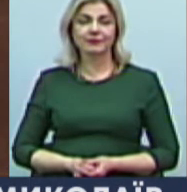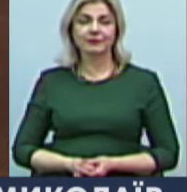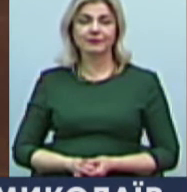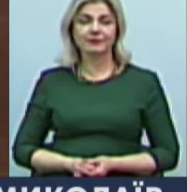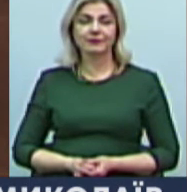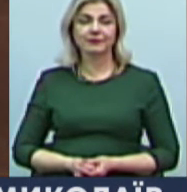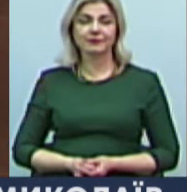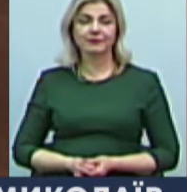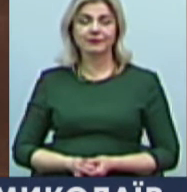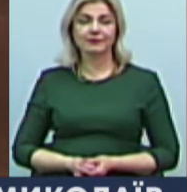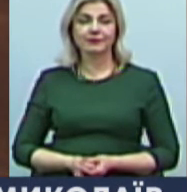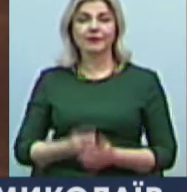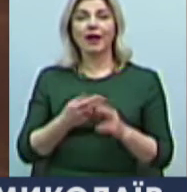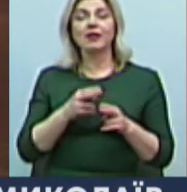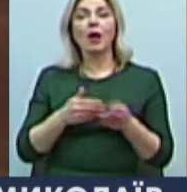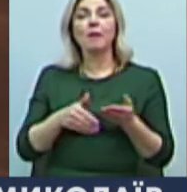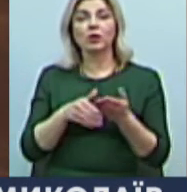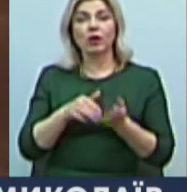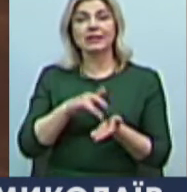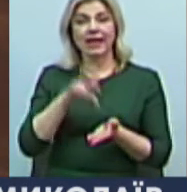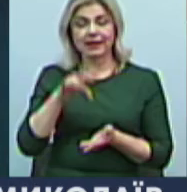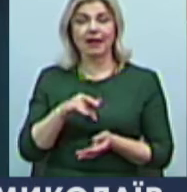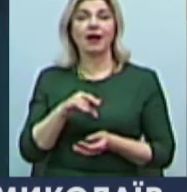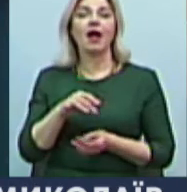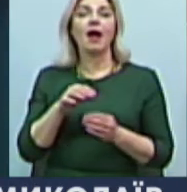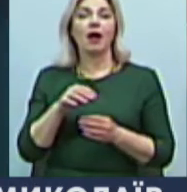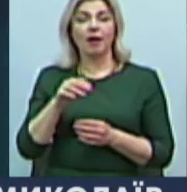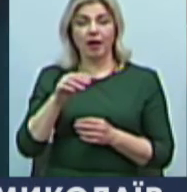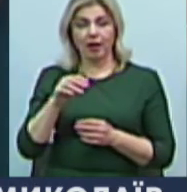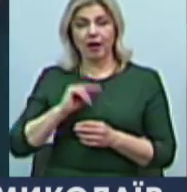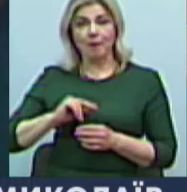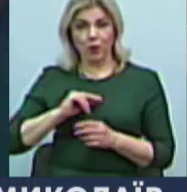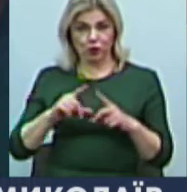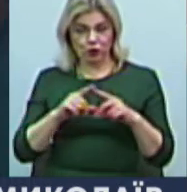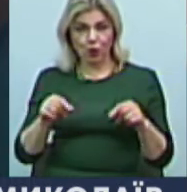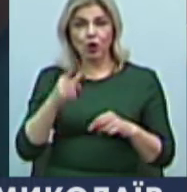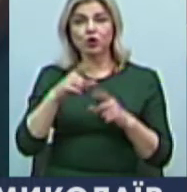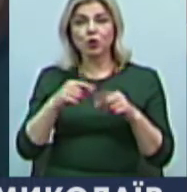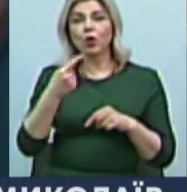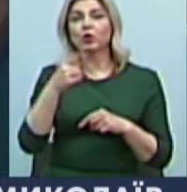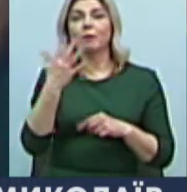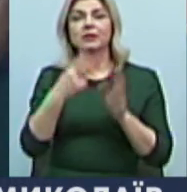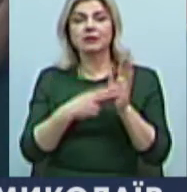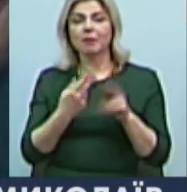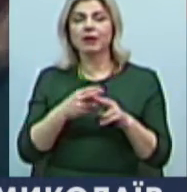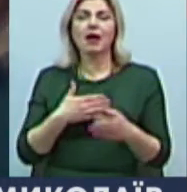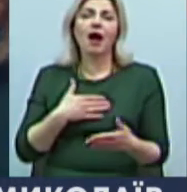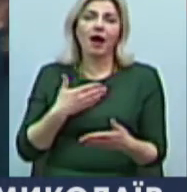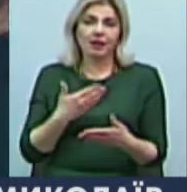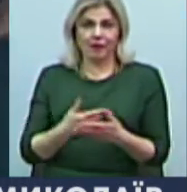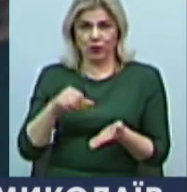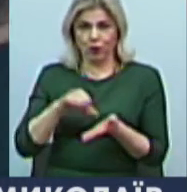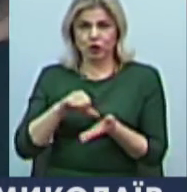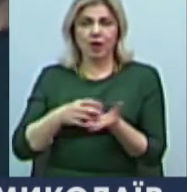Методистка науково-методичного центру Лариса Мазуркевич розповідає, школа номер 57 зараз найактивніший учасник всіх